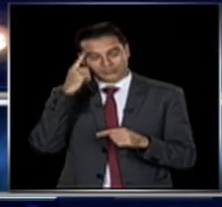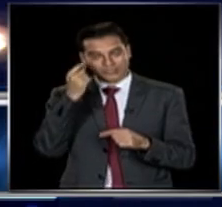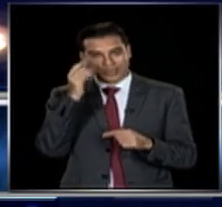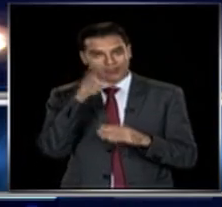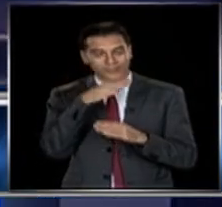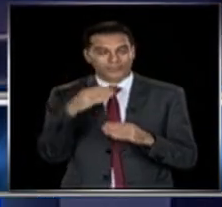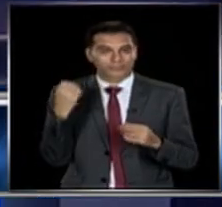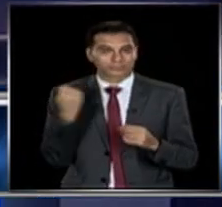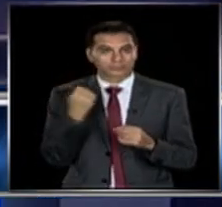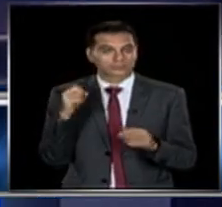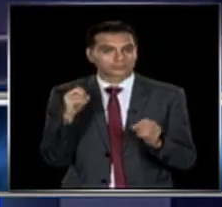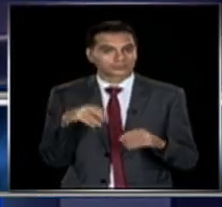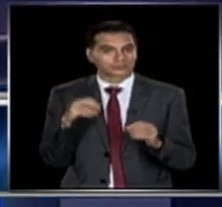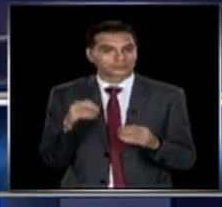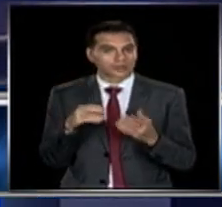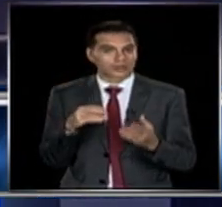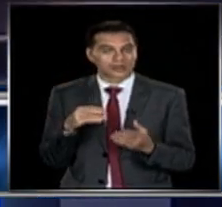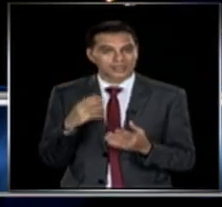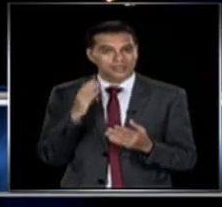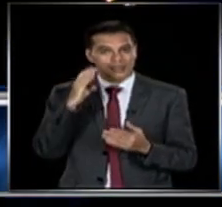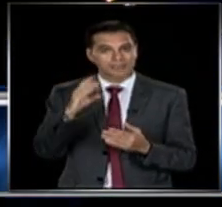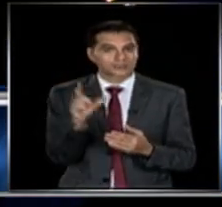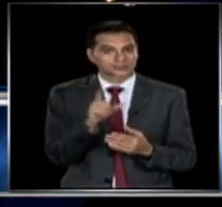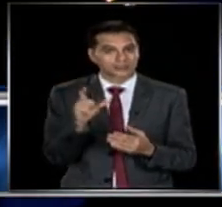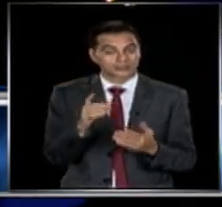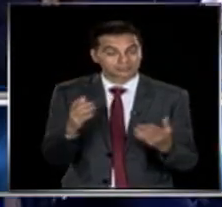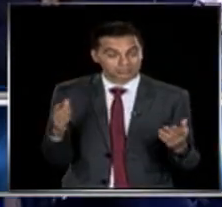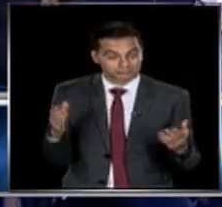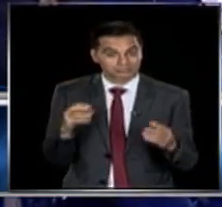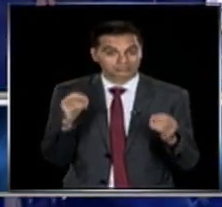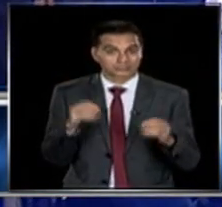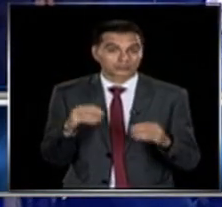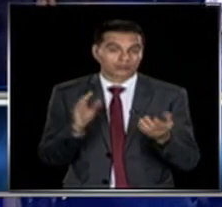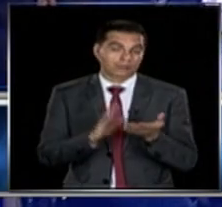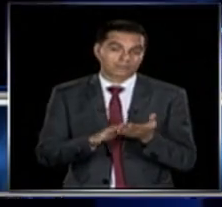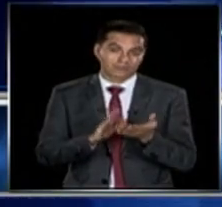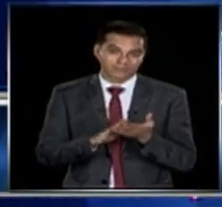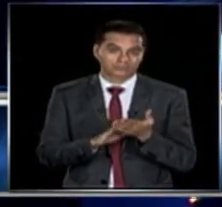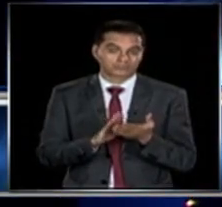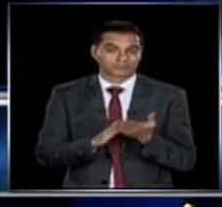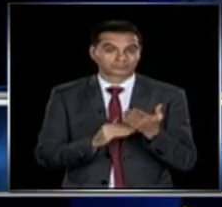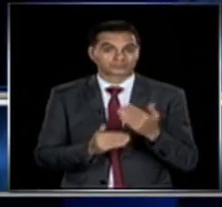ايمن. الحمد لله، ما شاء الله، اجابه صحيحه. برافو عليك، برافو عليك،